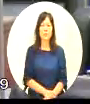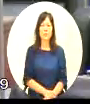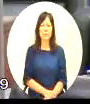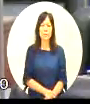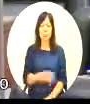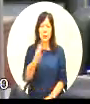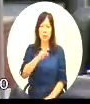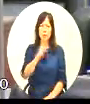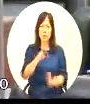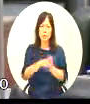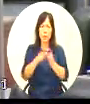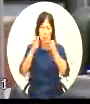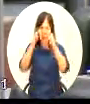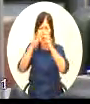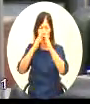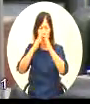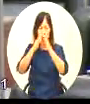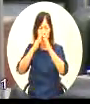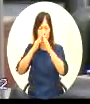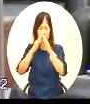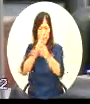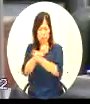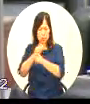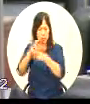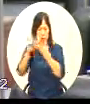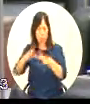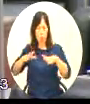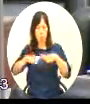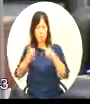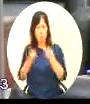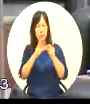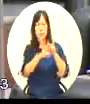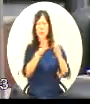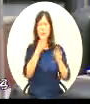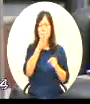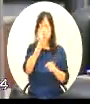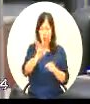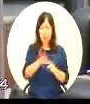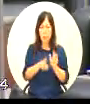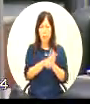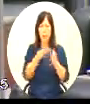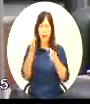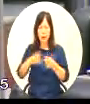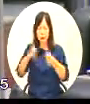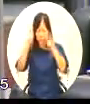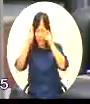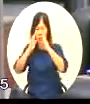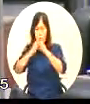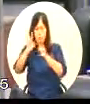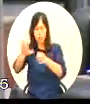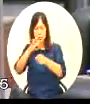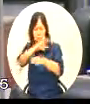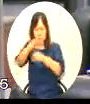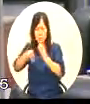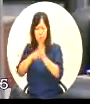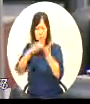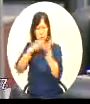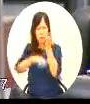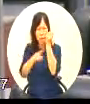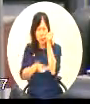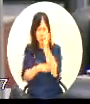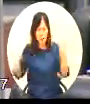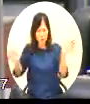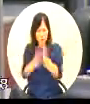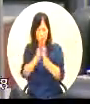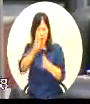到的，我们有这么多高雄经验的这些政务官在中央，还有我们高雄市有这么多高雄的区域立委，总共加起来